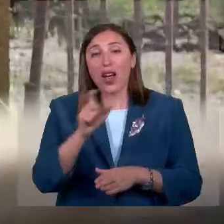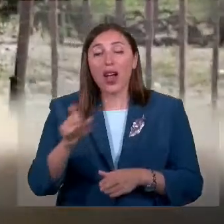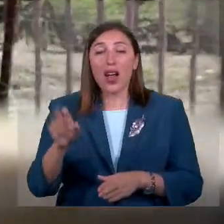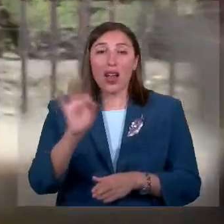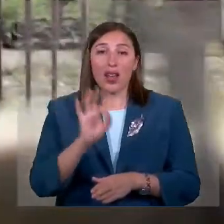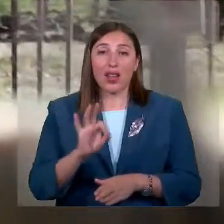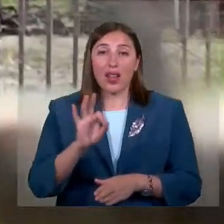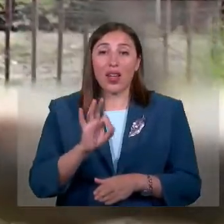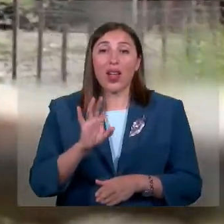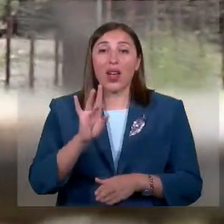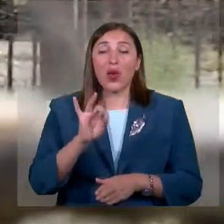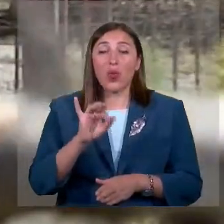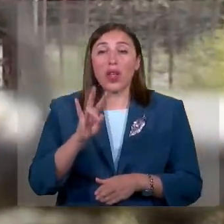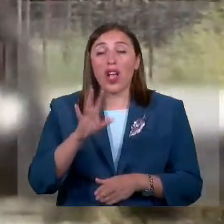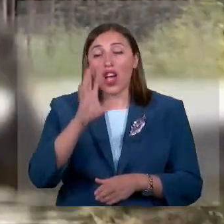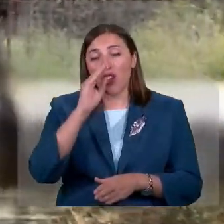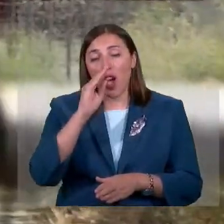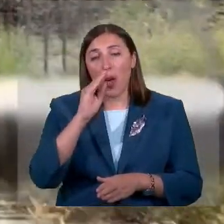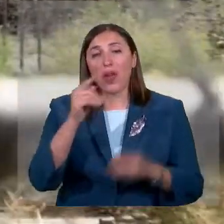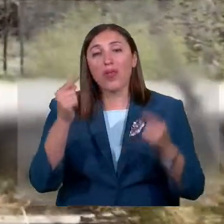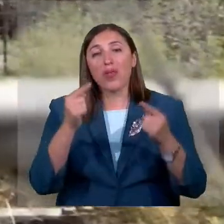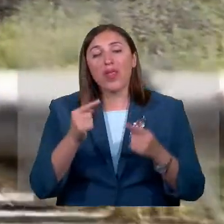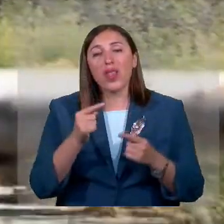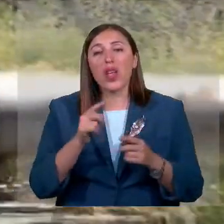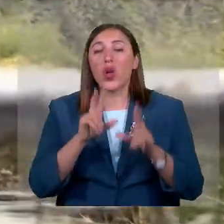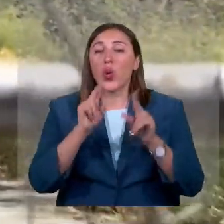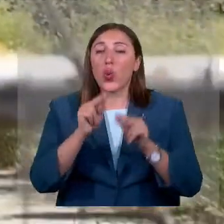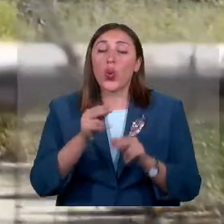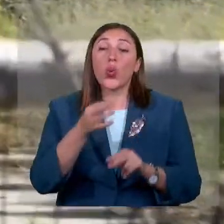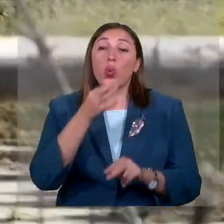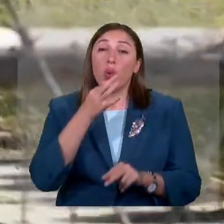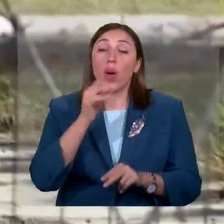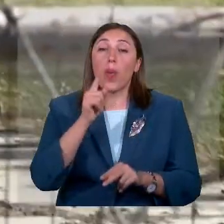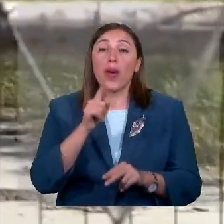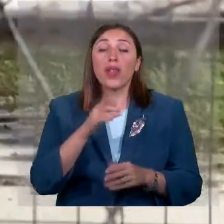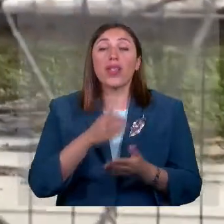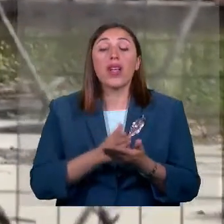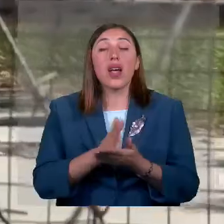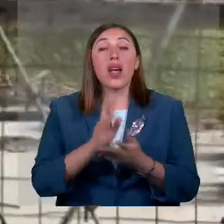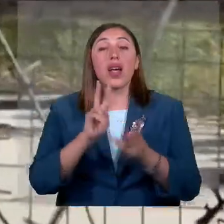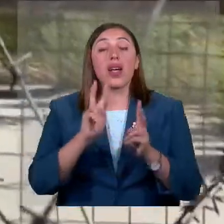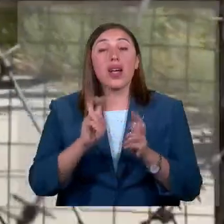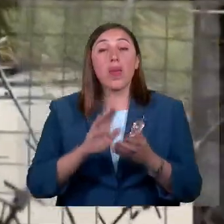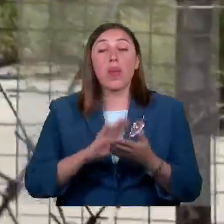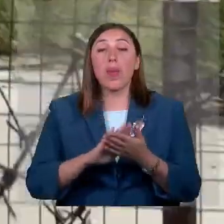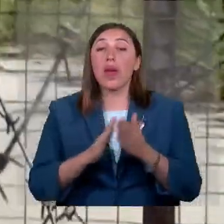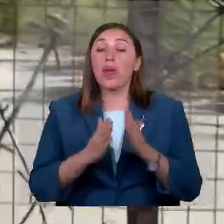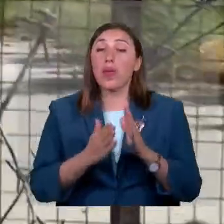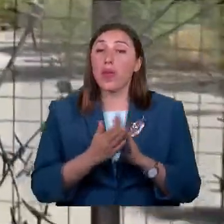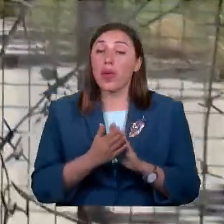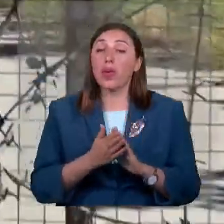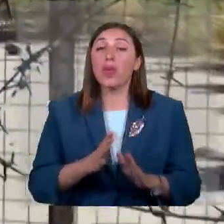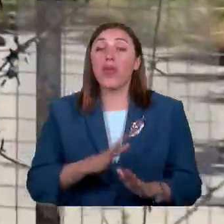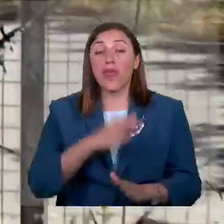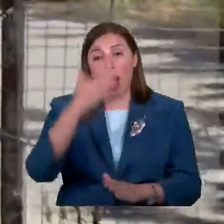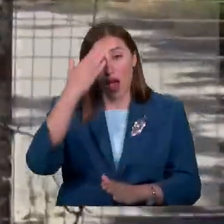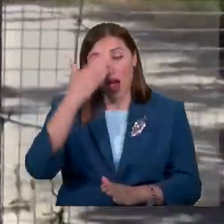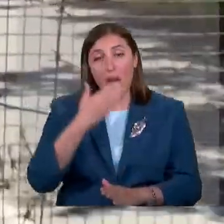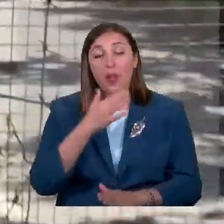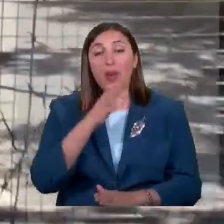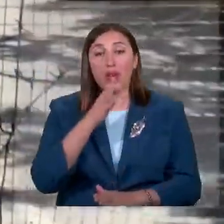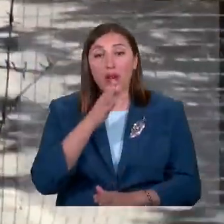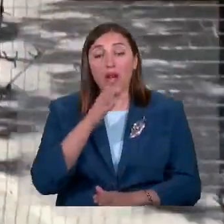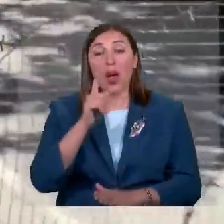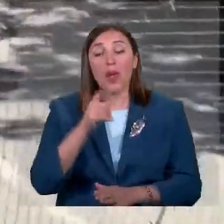համար։ Ռուբինյանը ժամկետներ չի նշում, բայց հիշեցնում է, որ այս քայլերի քաղաքական պայմանավորվածությունը ձեռք էր բերվել դեռ ամռանը,